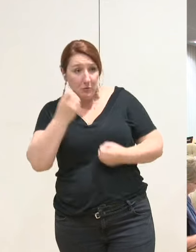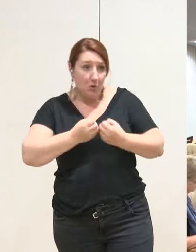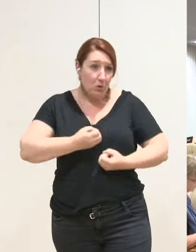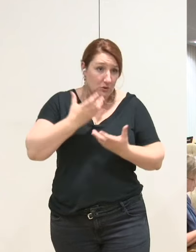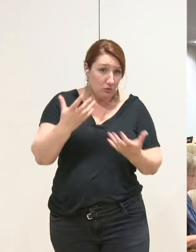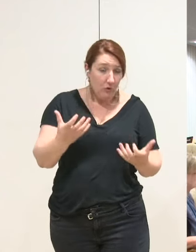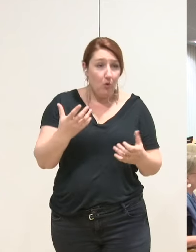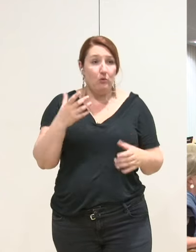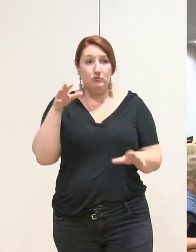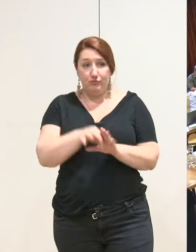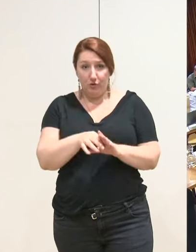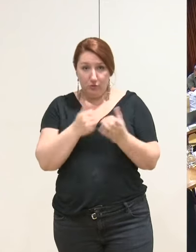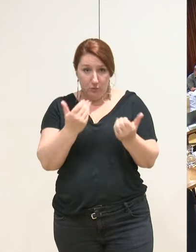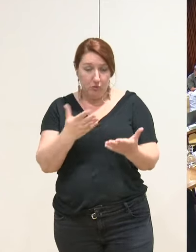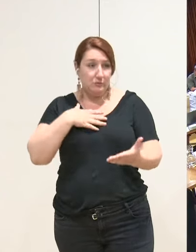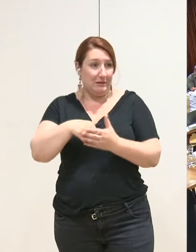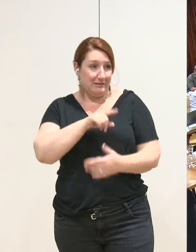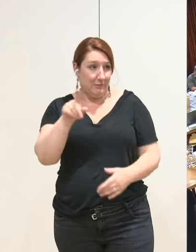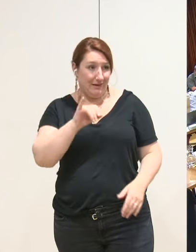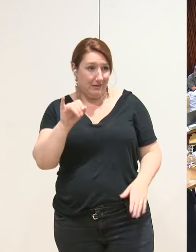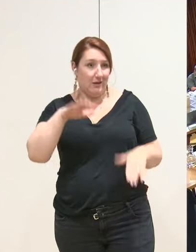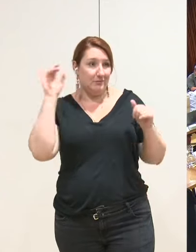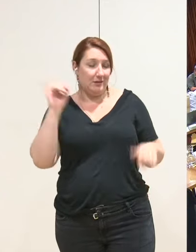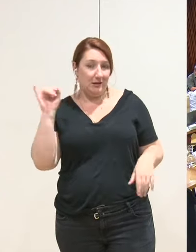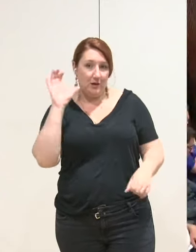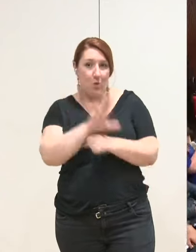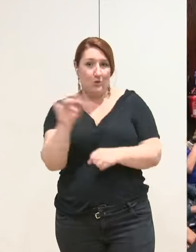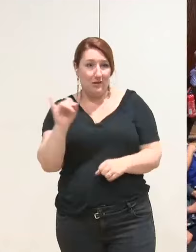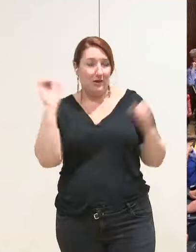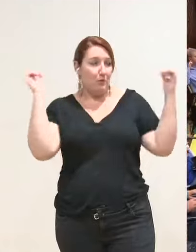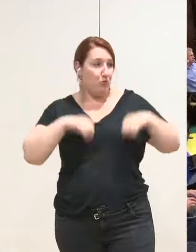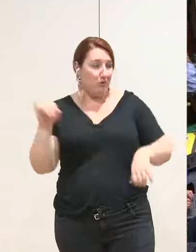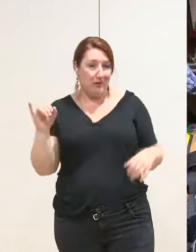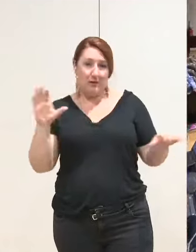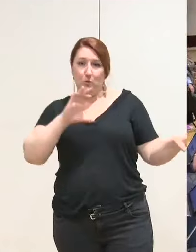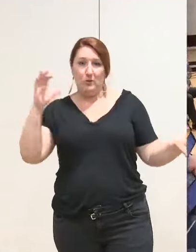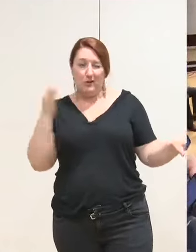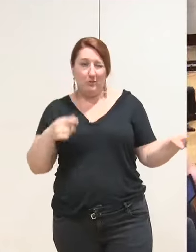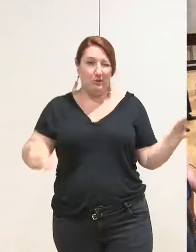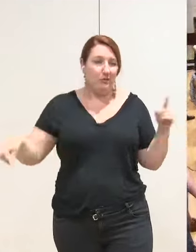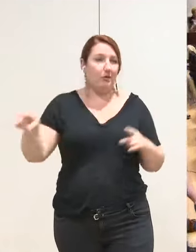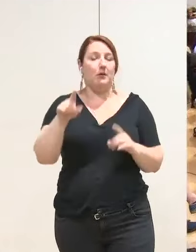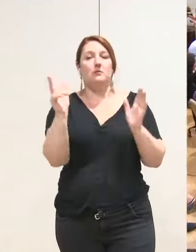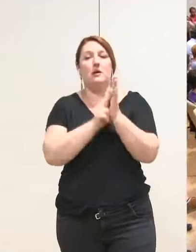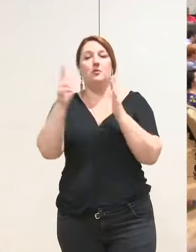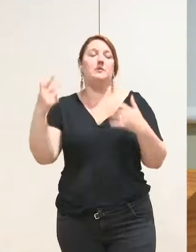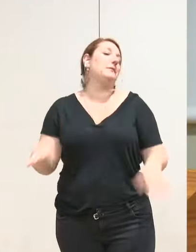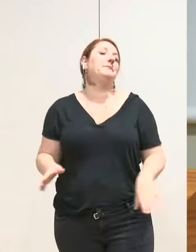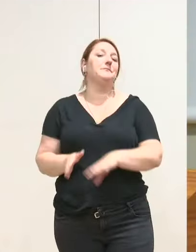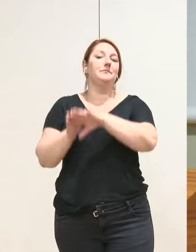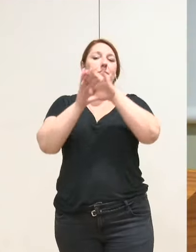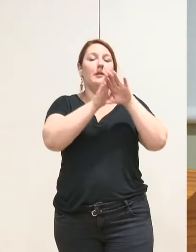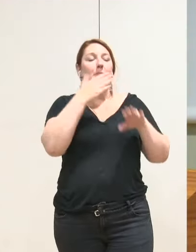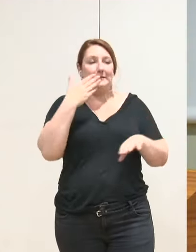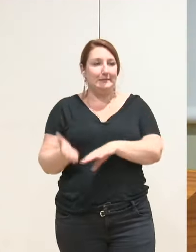part au vote qui s'abstient qui est contre qui est pour unanimité délibération adopté je vous